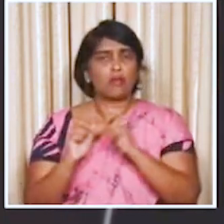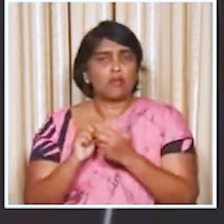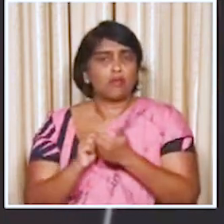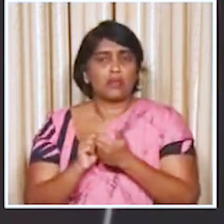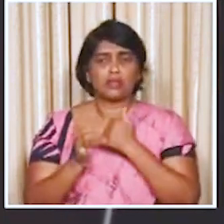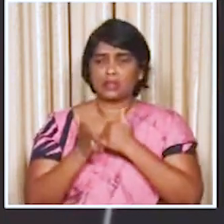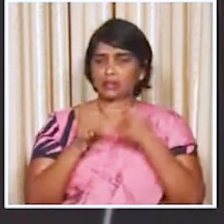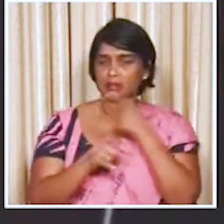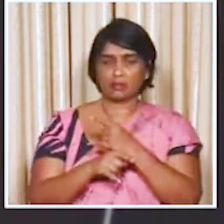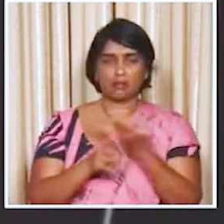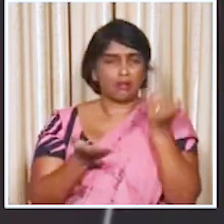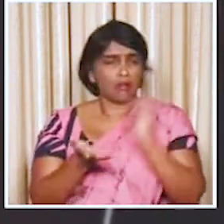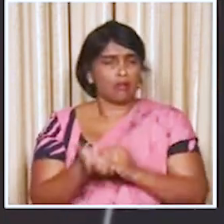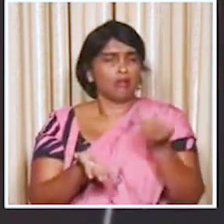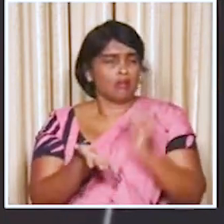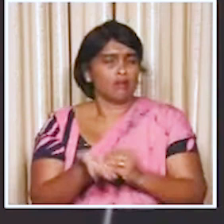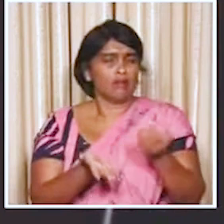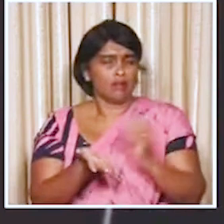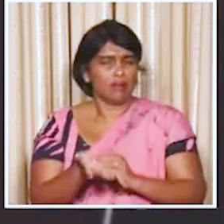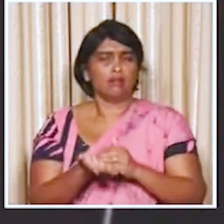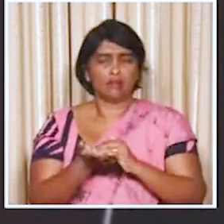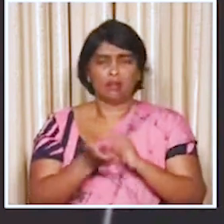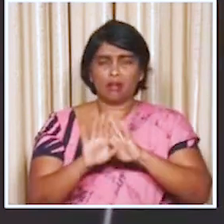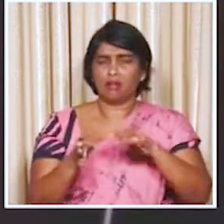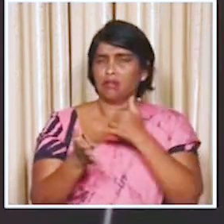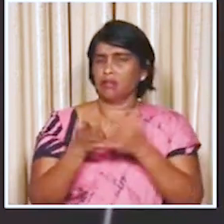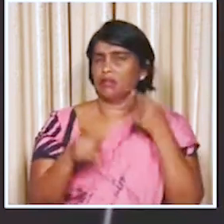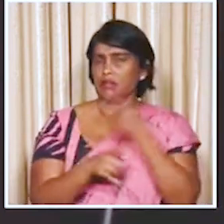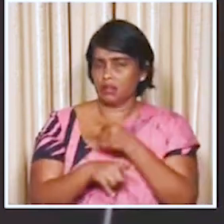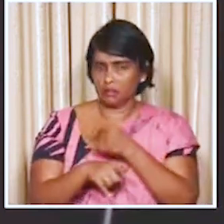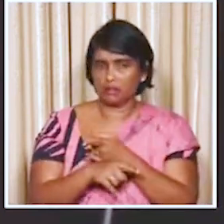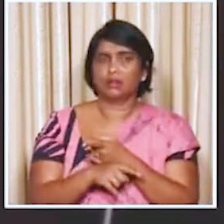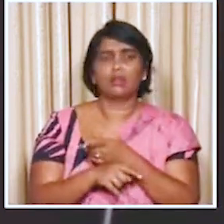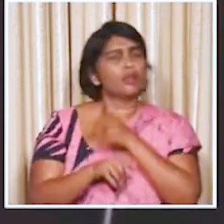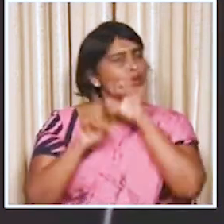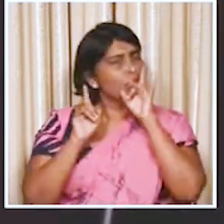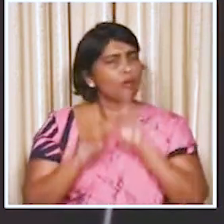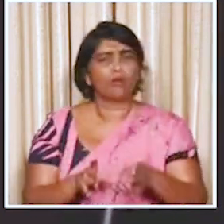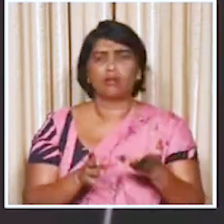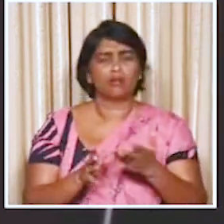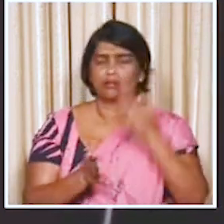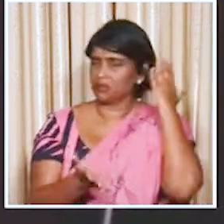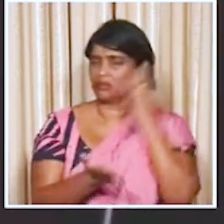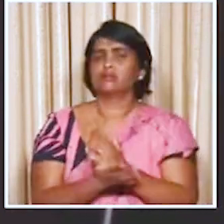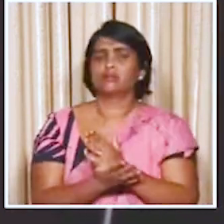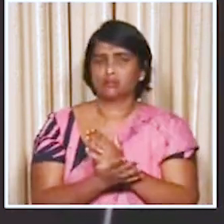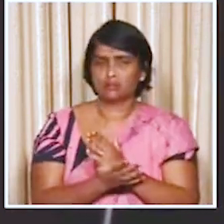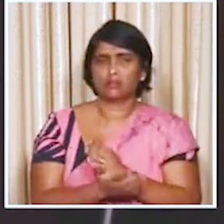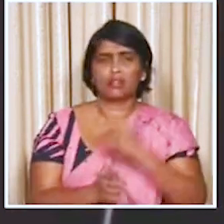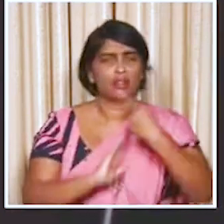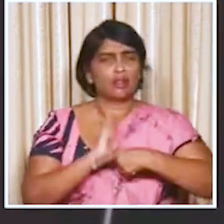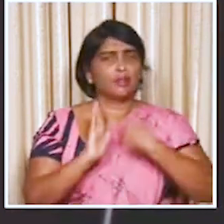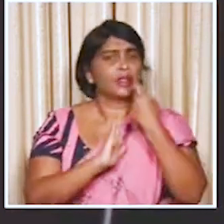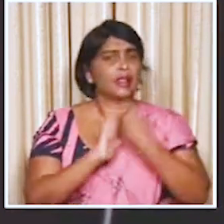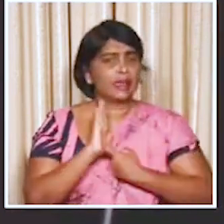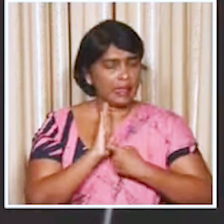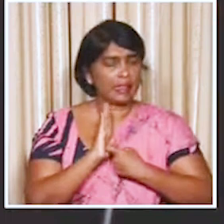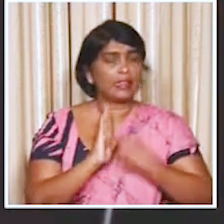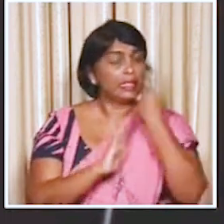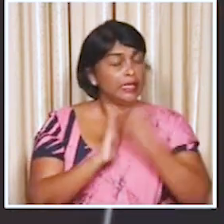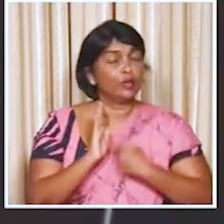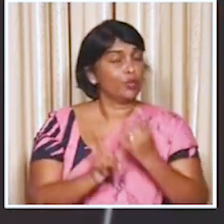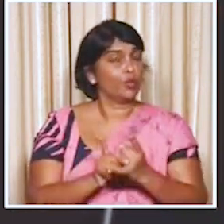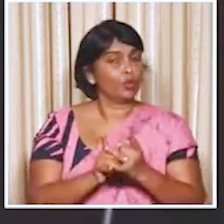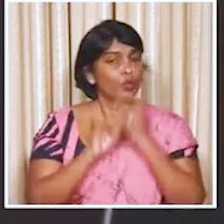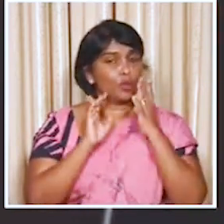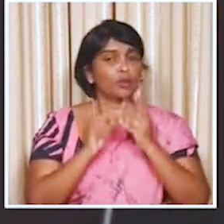me apayojane nawata nawata nawata nawata me daruwanga apayojaneta lak karanawa meka wahama nawathwe yutui me rate neetiyak tiyena nan e neetiya